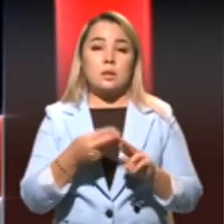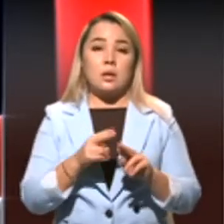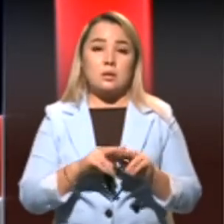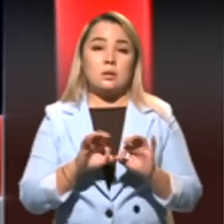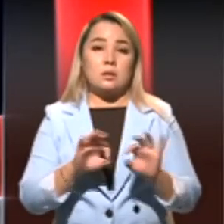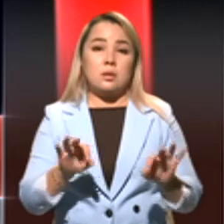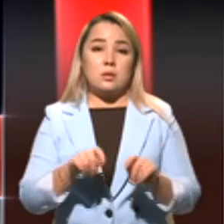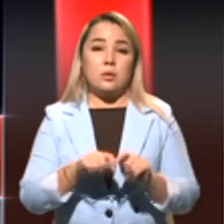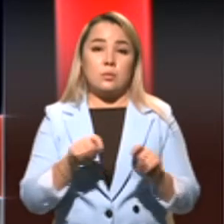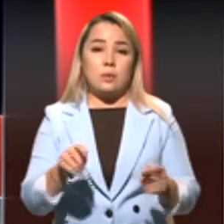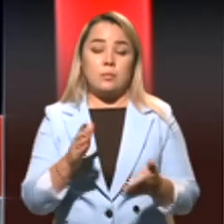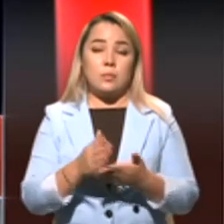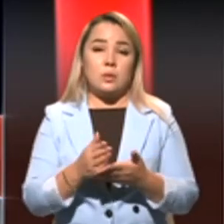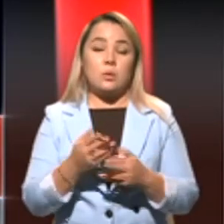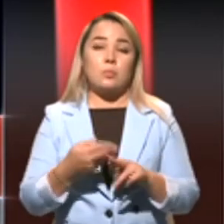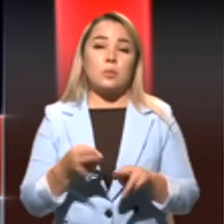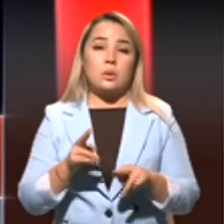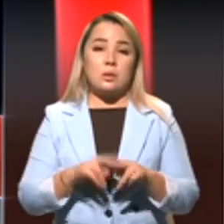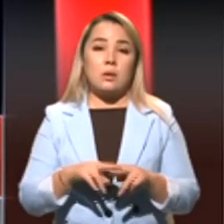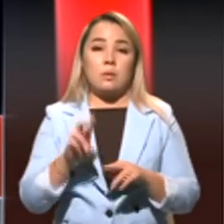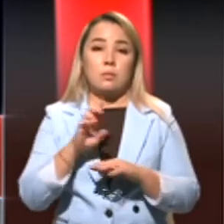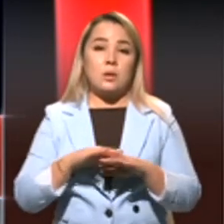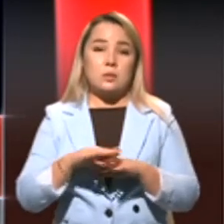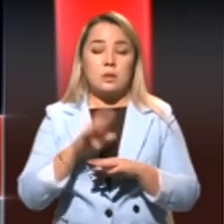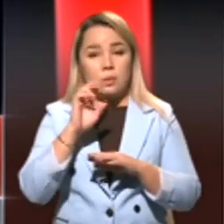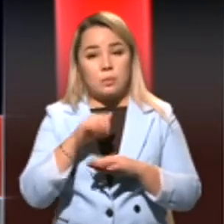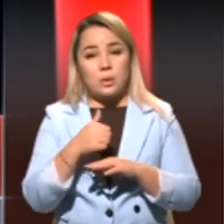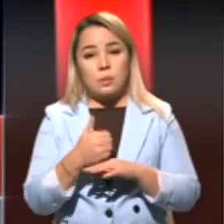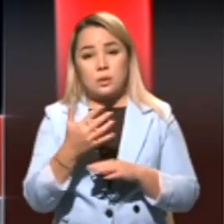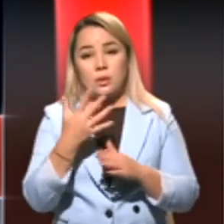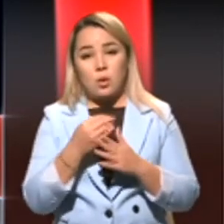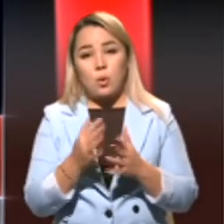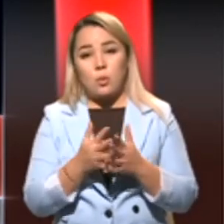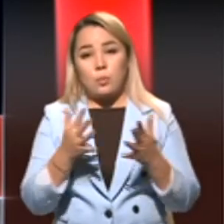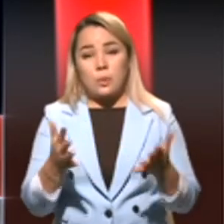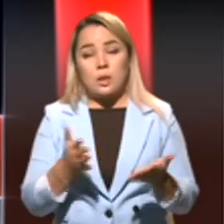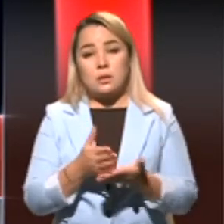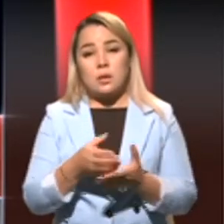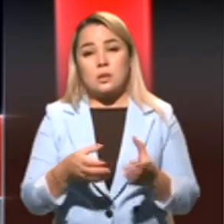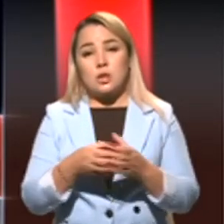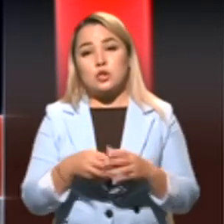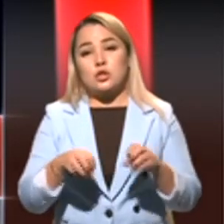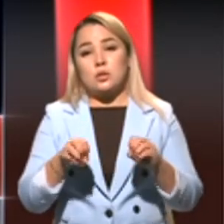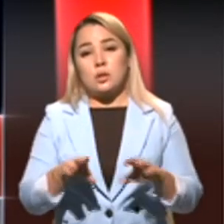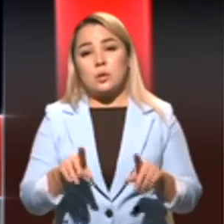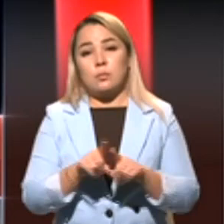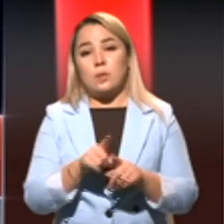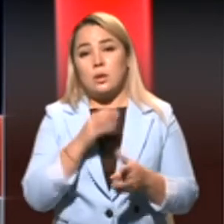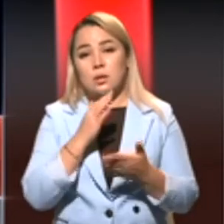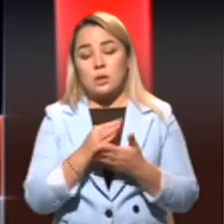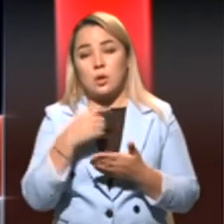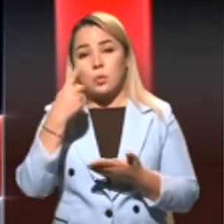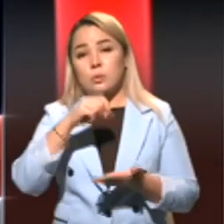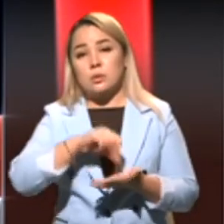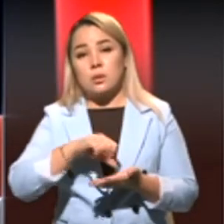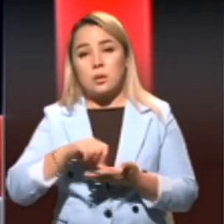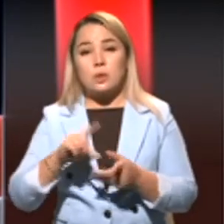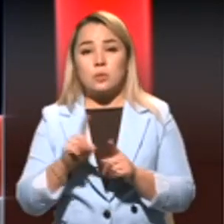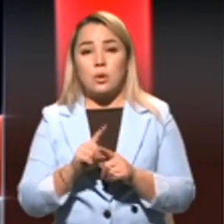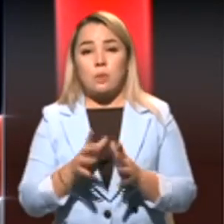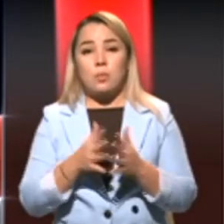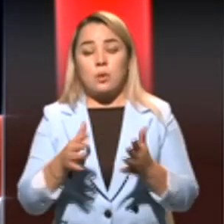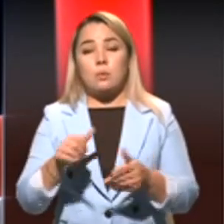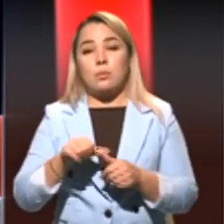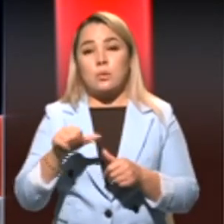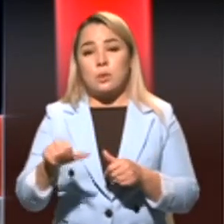ойлап көріңіздерші, мынандай батыс мемлекеттерінде үлкен басымдыққа саяси шешімдерге әсер алатын тұлғаның, одан бөлек